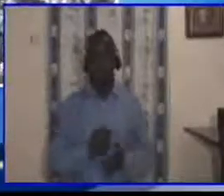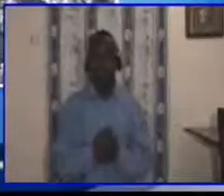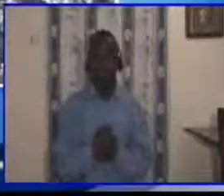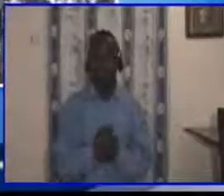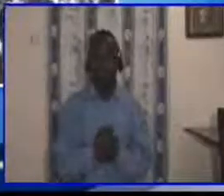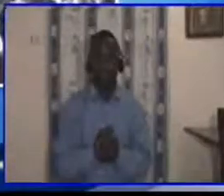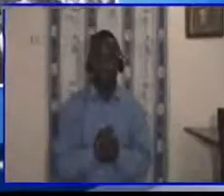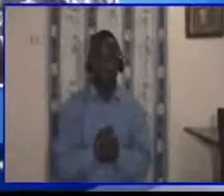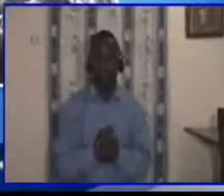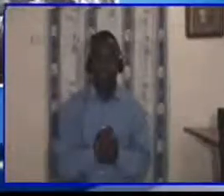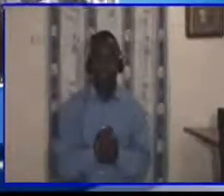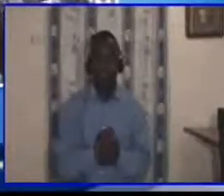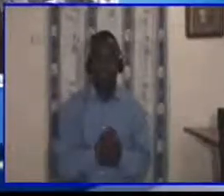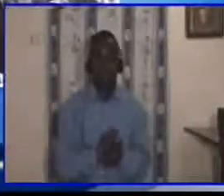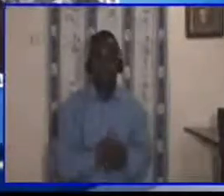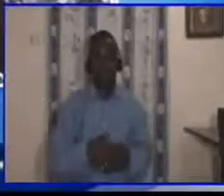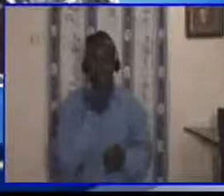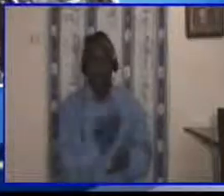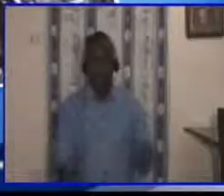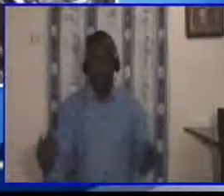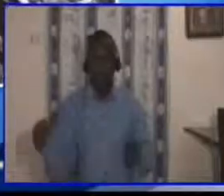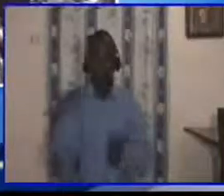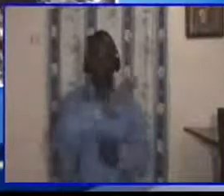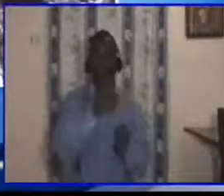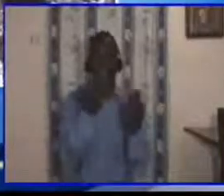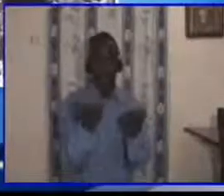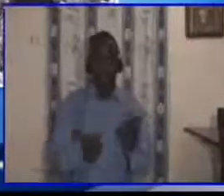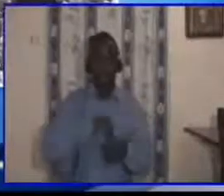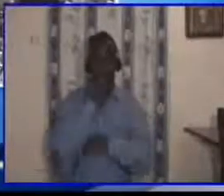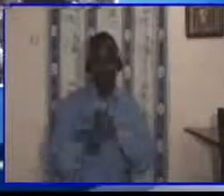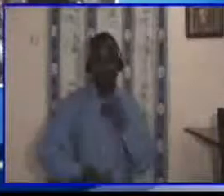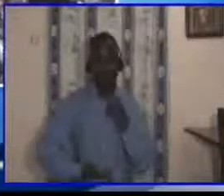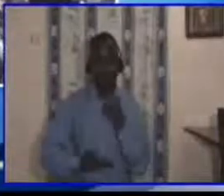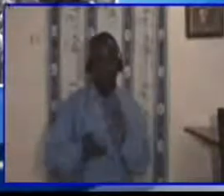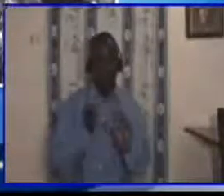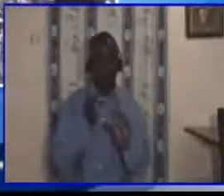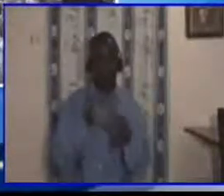quanti hanno una speciale richiesta sul loro cuore